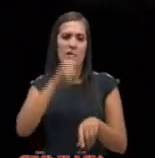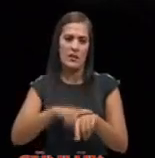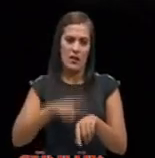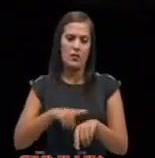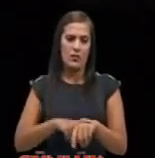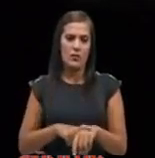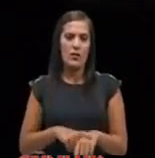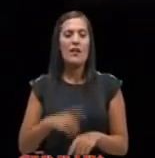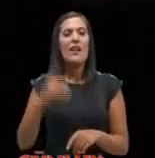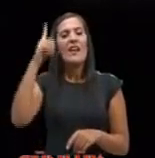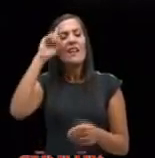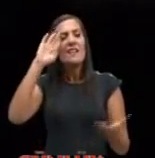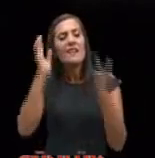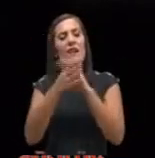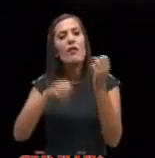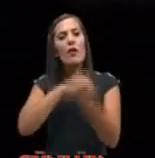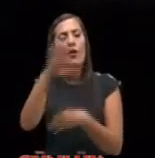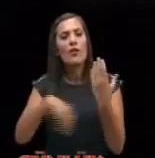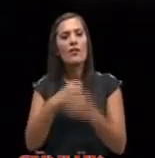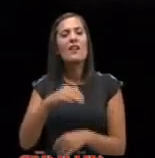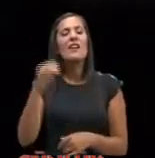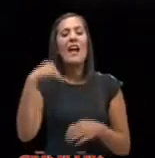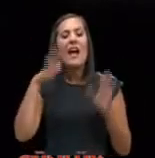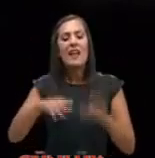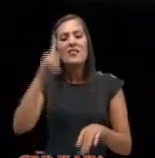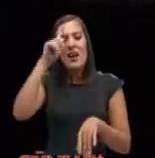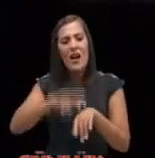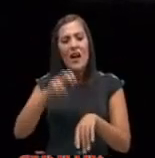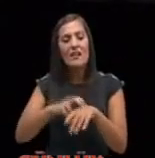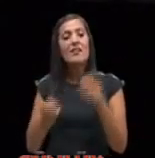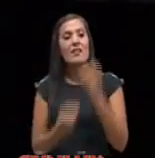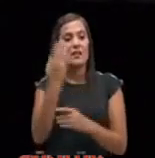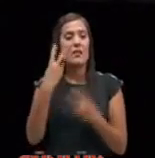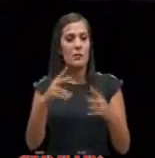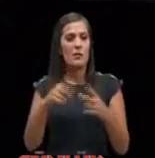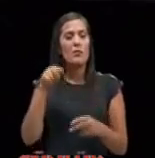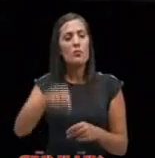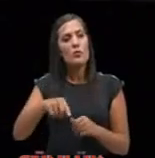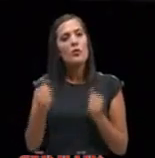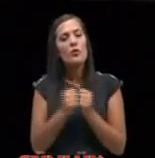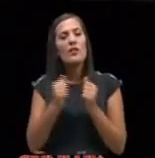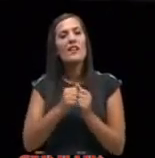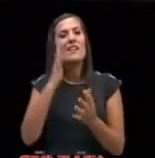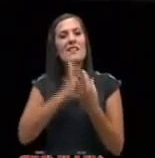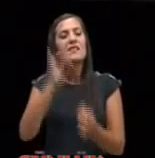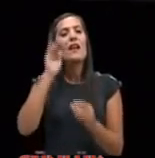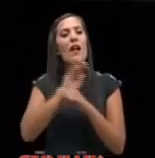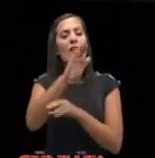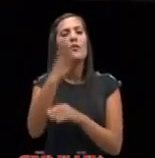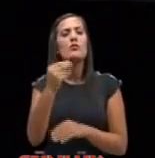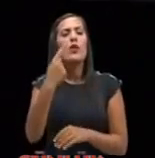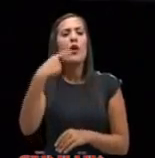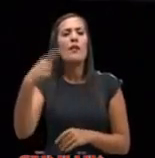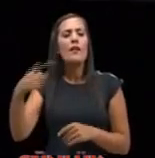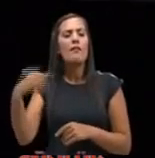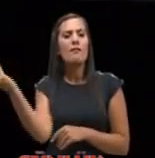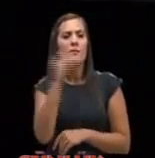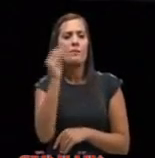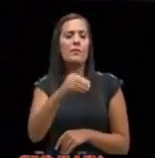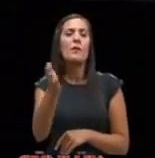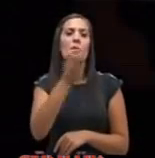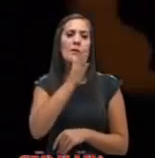görülmüş. Araştırmacılar şu sıralar yapay bir uyaranla acı hatıraları çağırarak hassasiyet penceresini tekrar açma ve ilaç yardımıyla